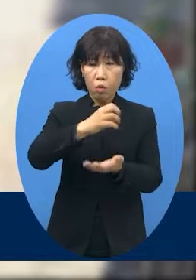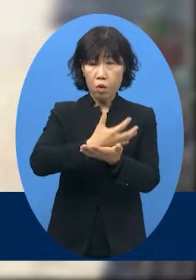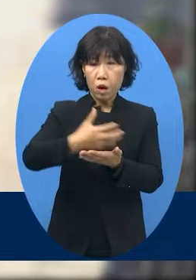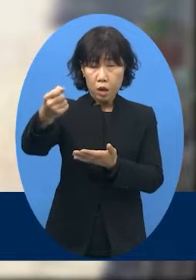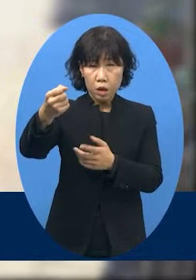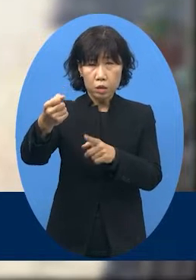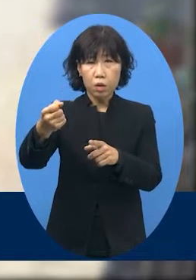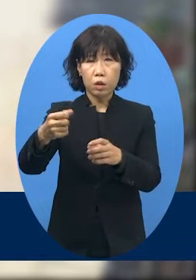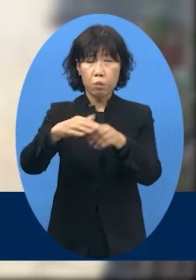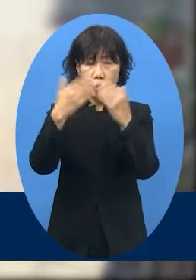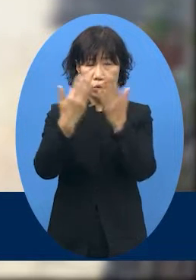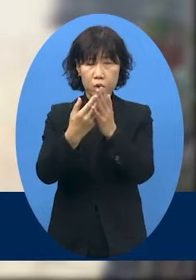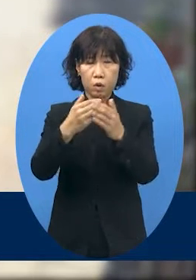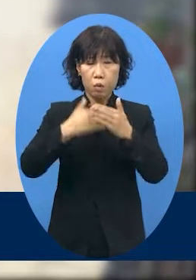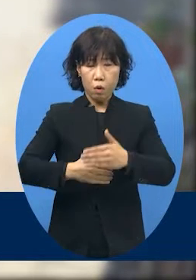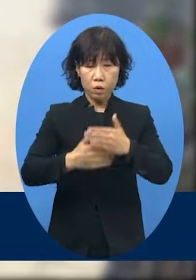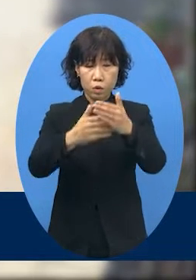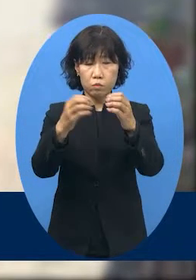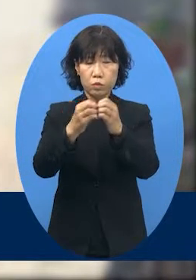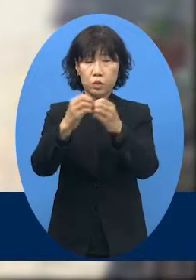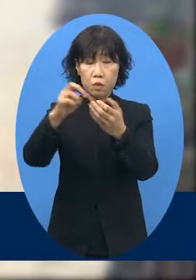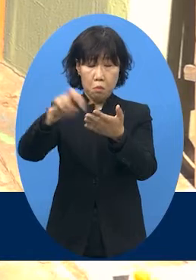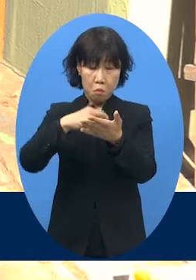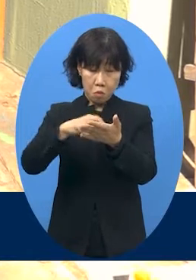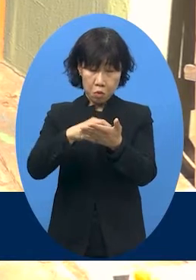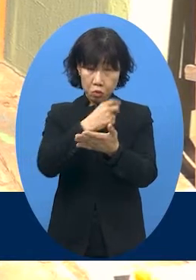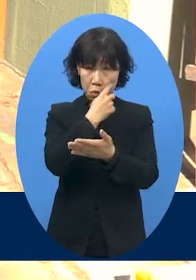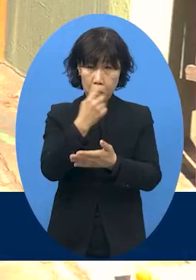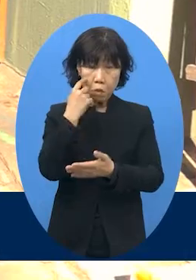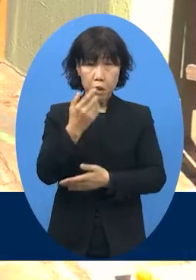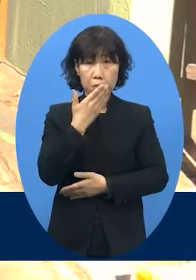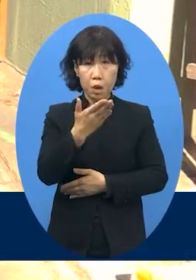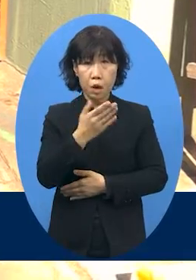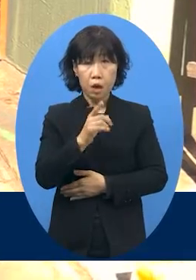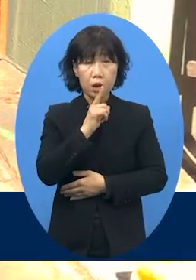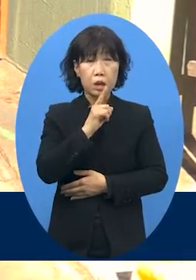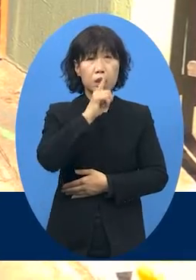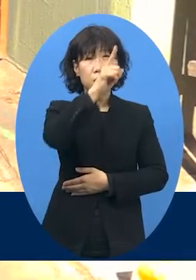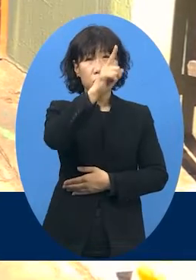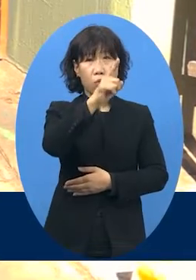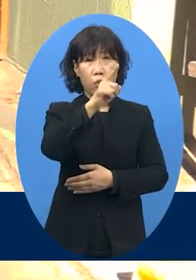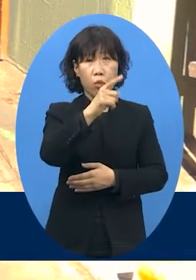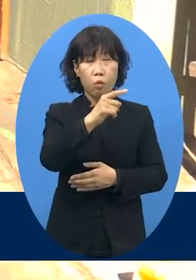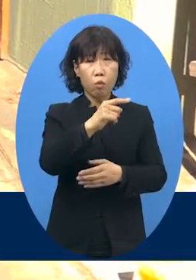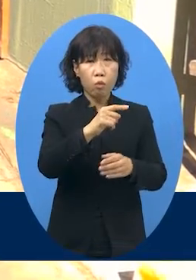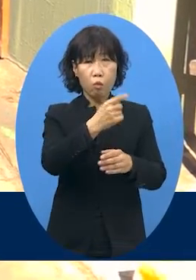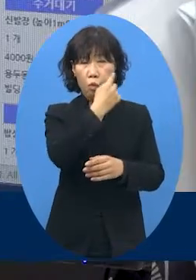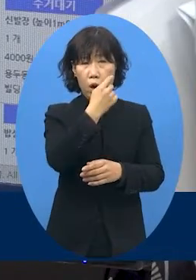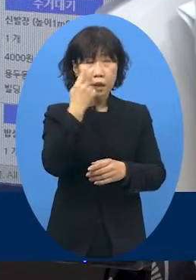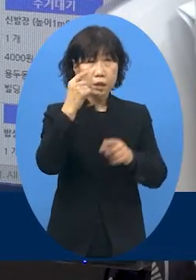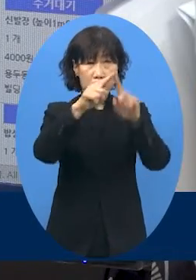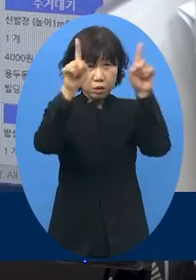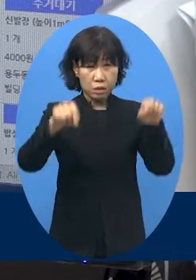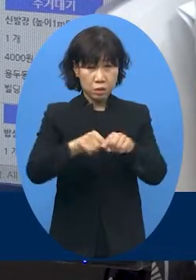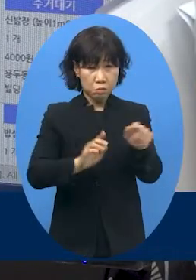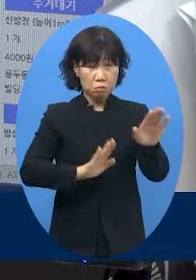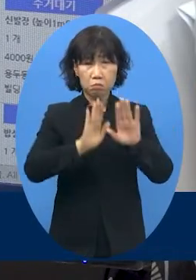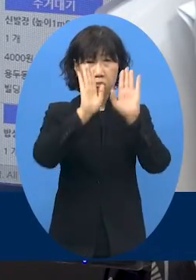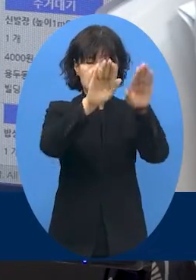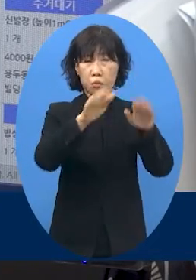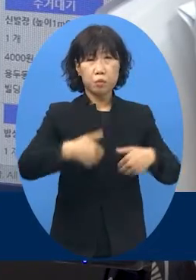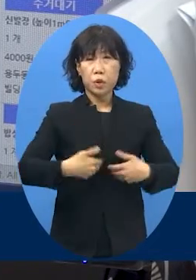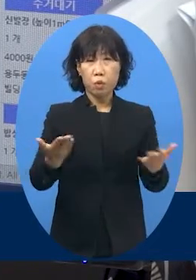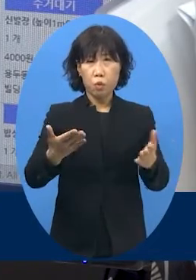다 모두 문자로 받아 볼 수 있습니다 또한 신고필증을 부착할 필요가 없으며 수거 업체에서는